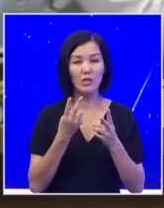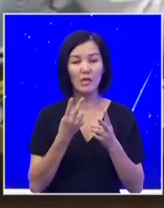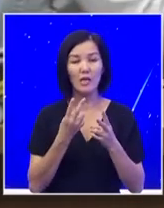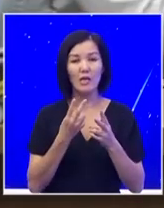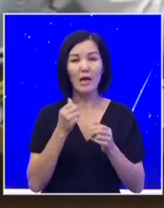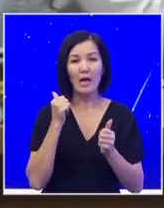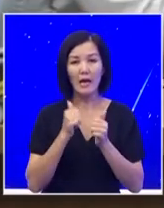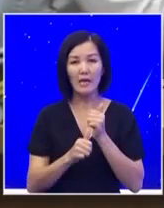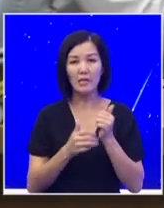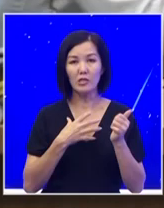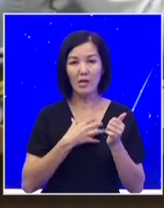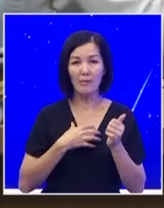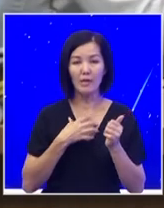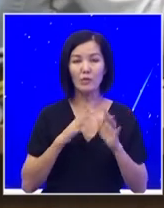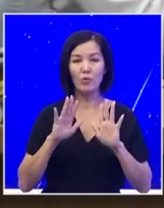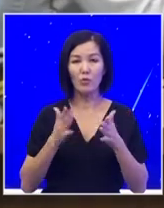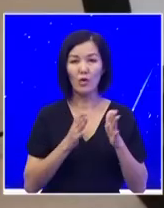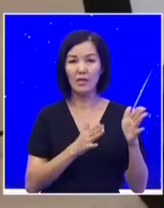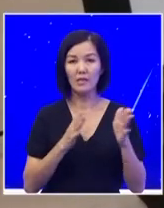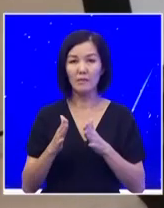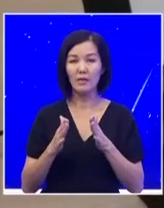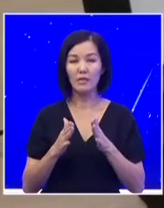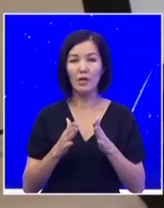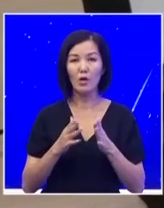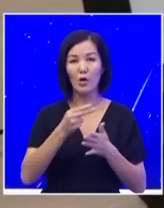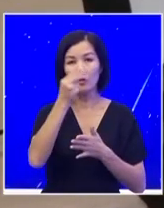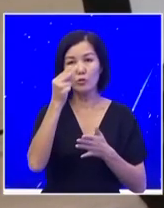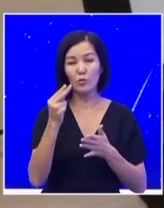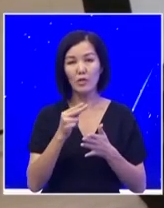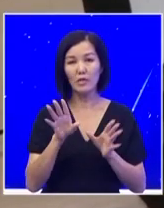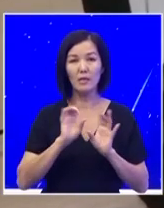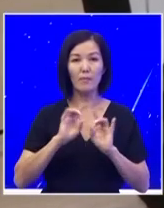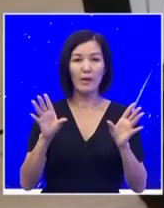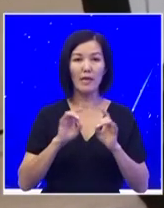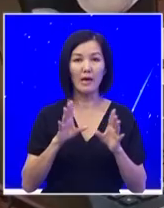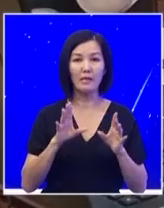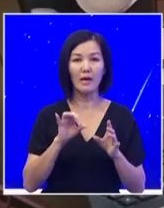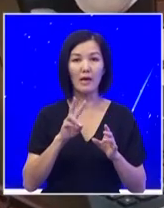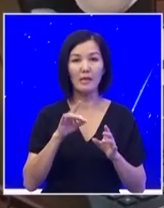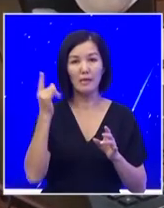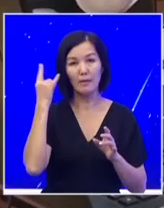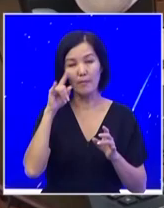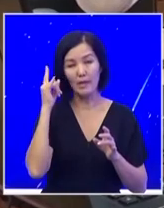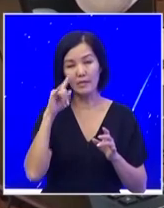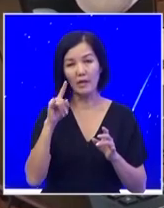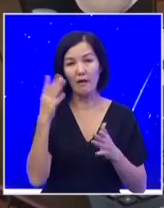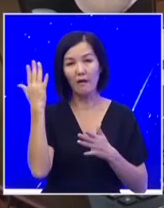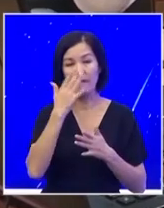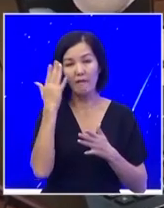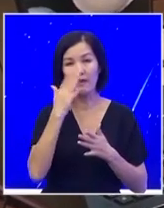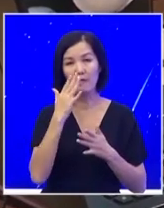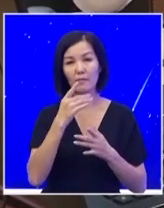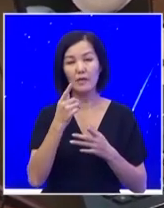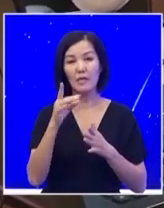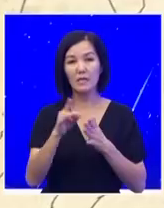тараудағы соны да маңызды оқиғаларды жіпке тізіп, суреттер көмегімен баяндаған шағын анимациялық фильм көрерменді бірден